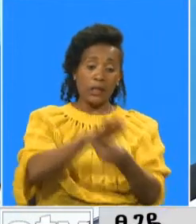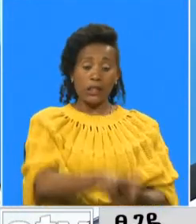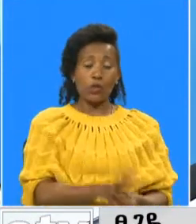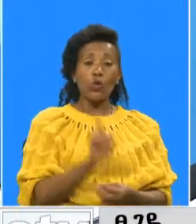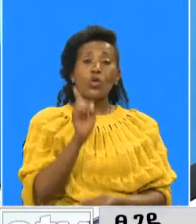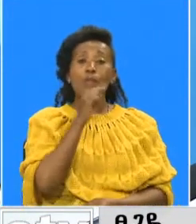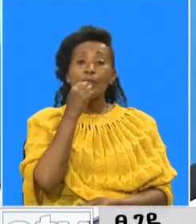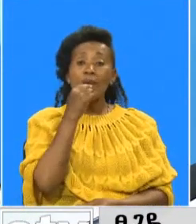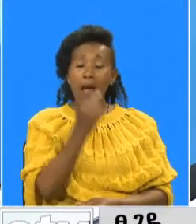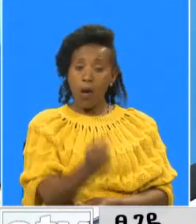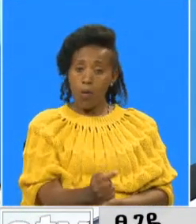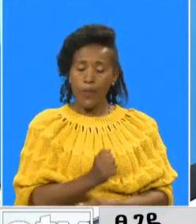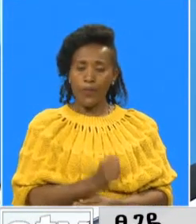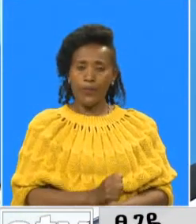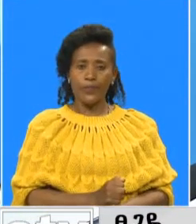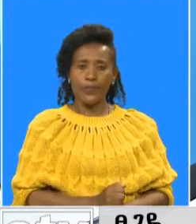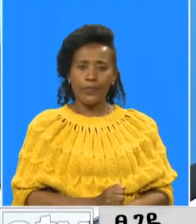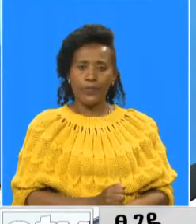ምሎ